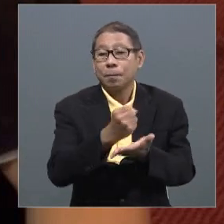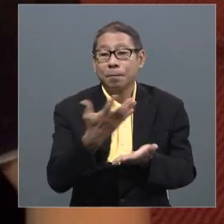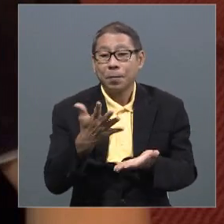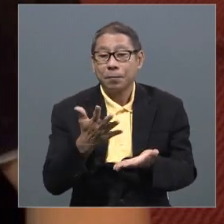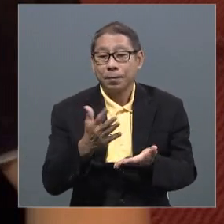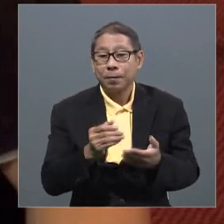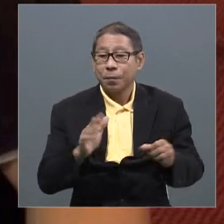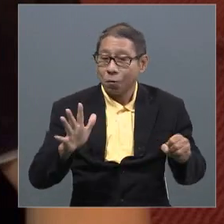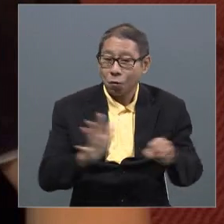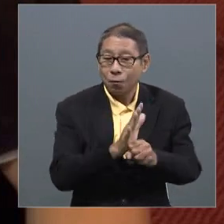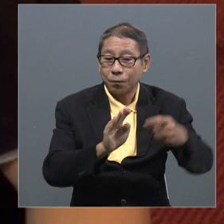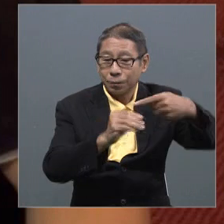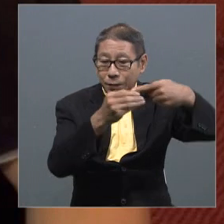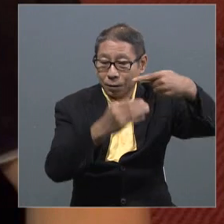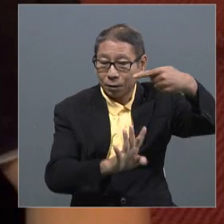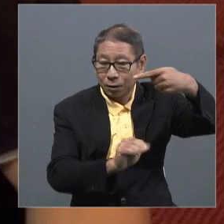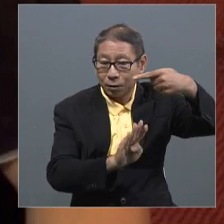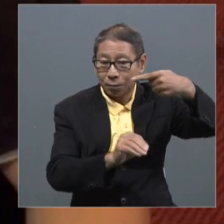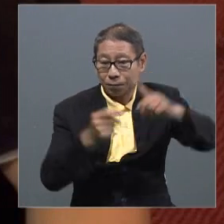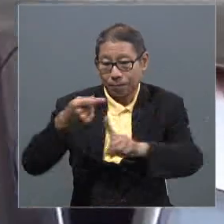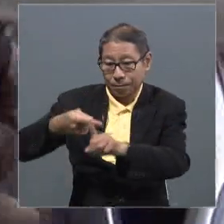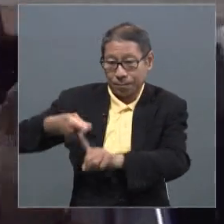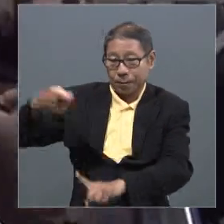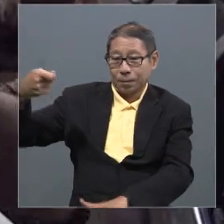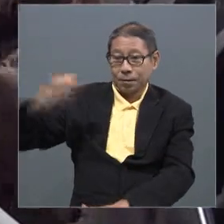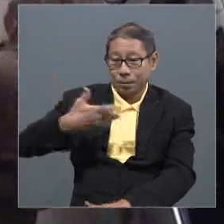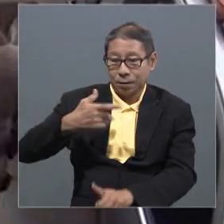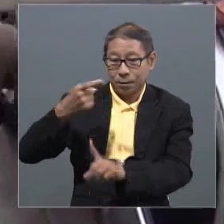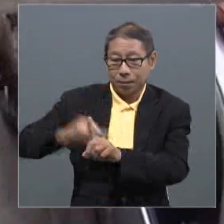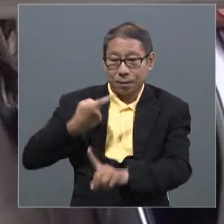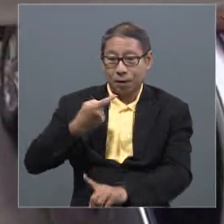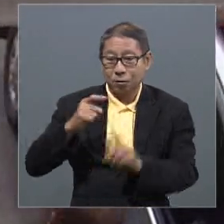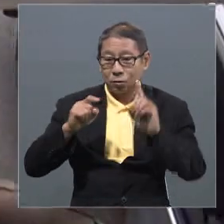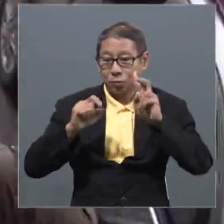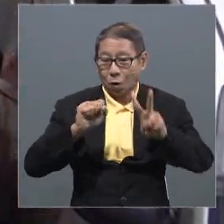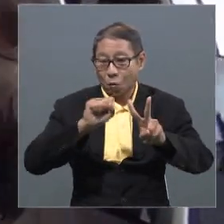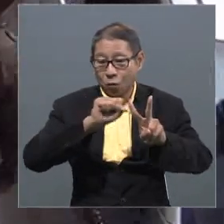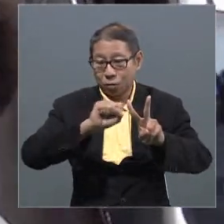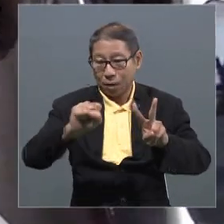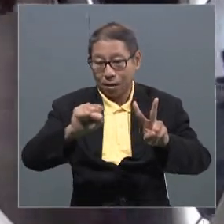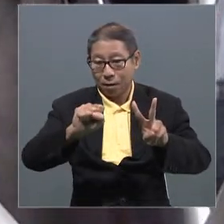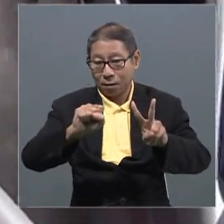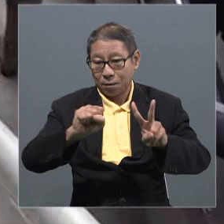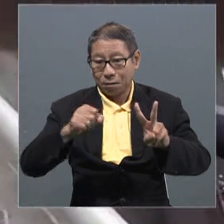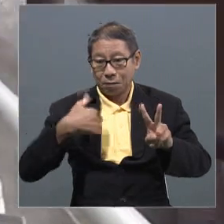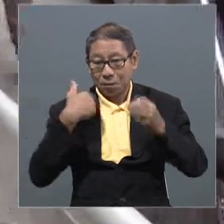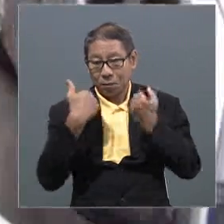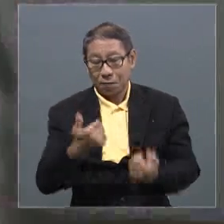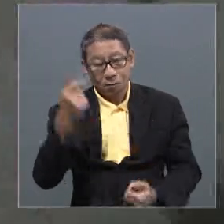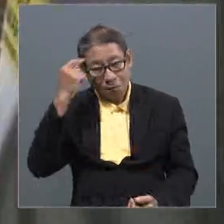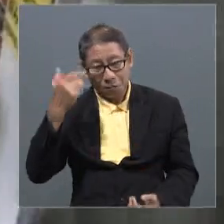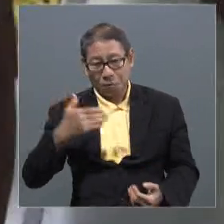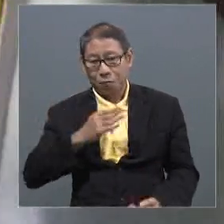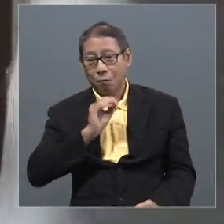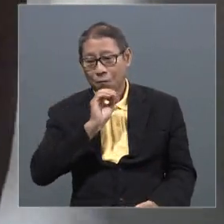เขาติดตั้งได้ครบ 40เครื่องเขาจะได้ค่าจ้างเดือนละเดือนละนะฮะ 200,000บาทอืทีนี้เจ้าตัวเนี่ยก็